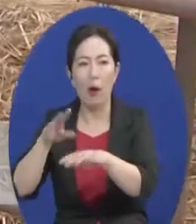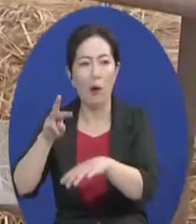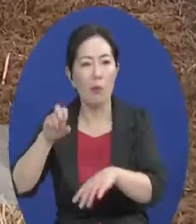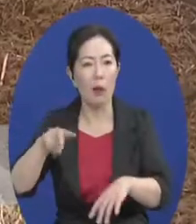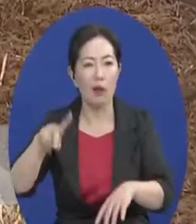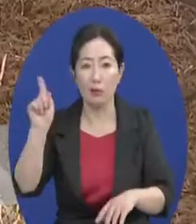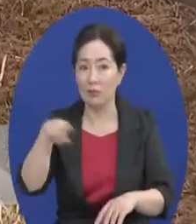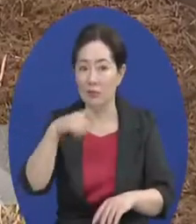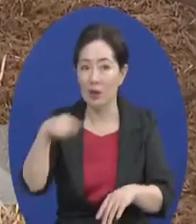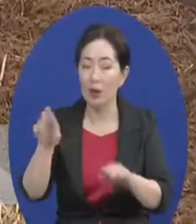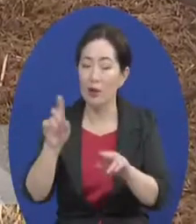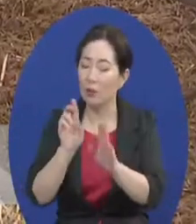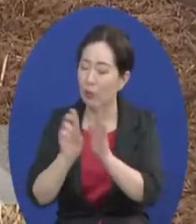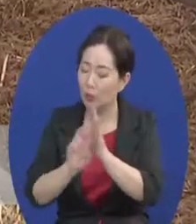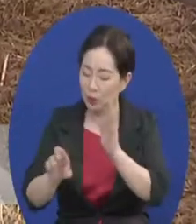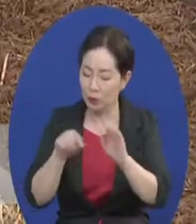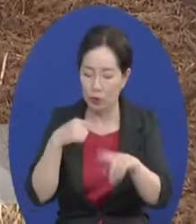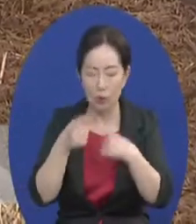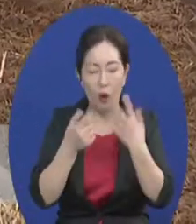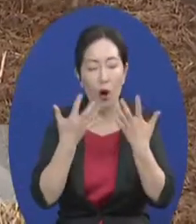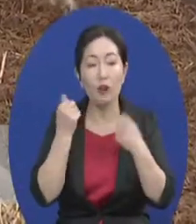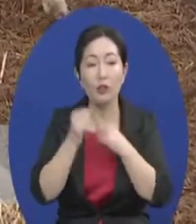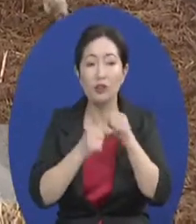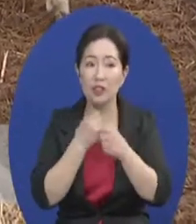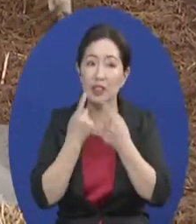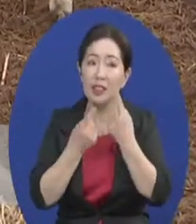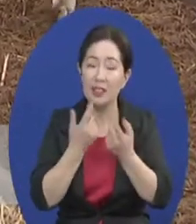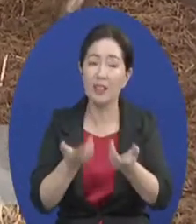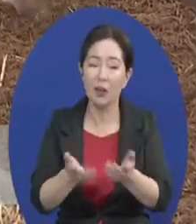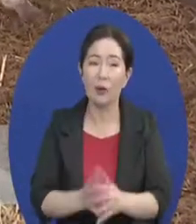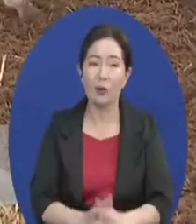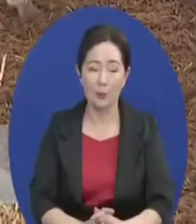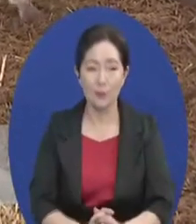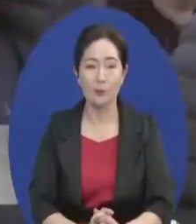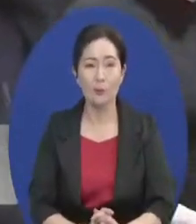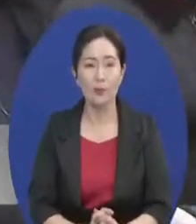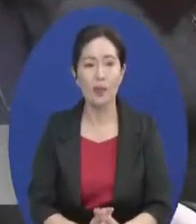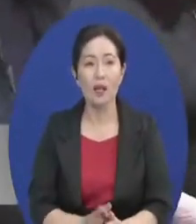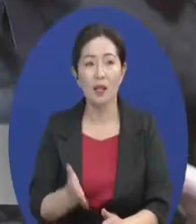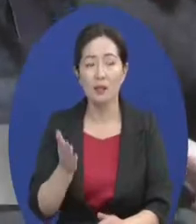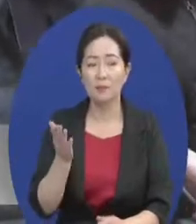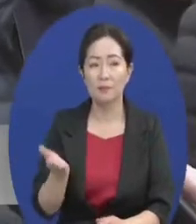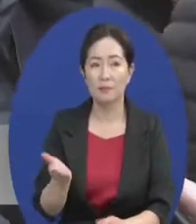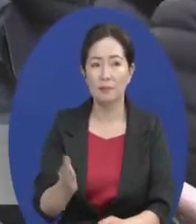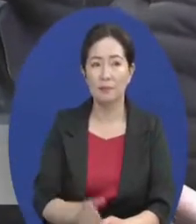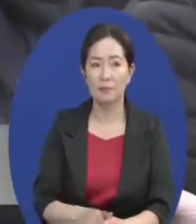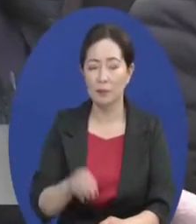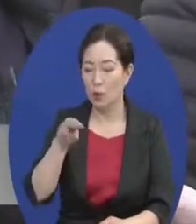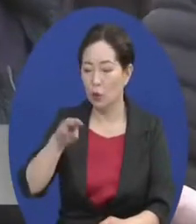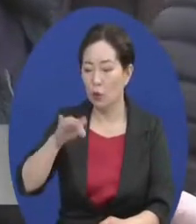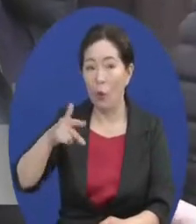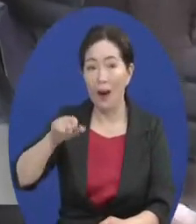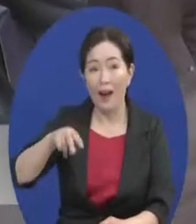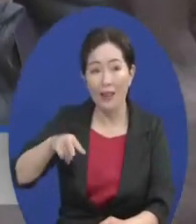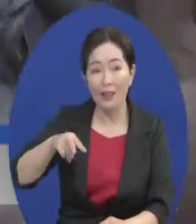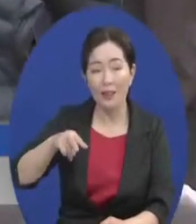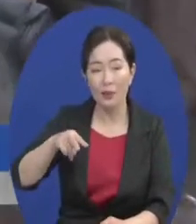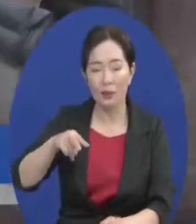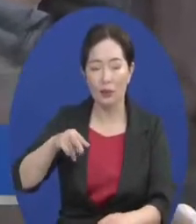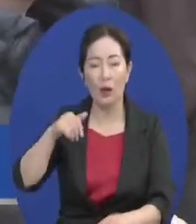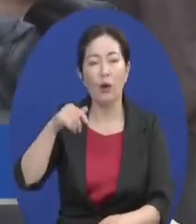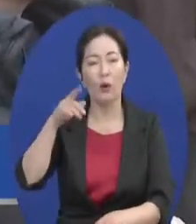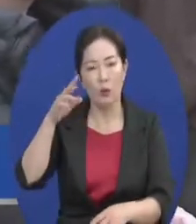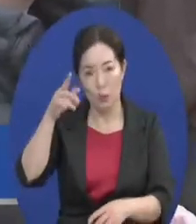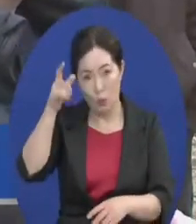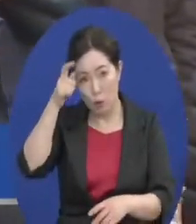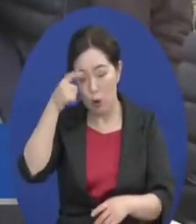боломжгүй. Энэ талаар манай улс олон жил ярьж байна. Жиг тоглол бол одоо Монгол үнэнээс бол нэг даруй